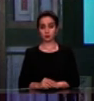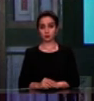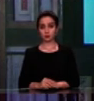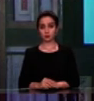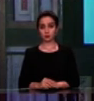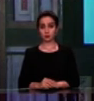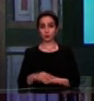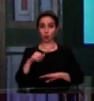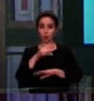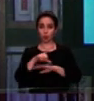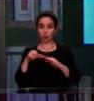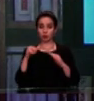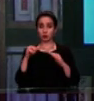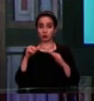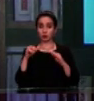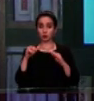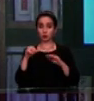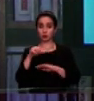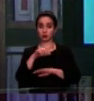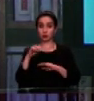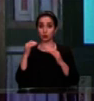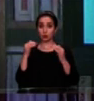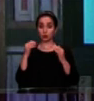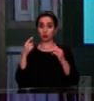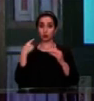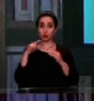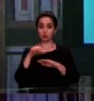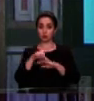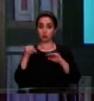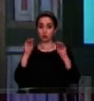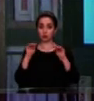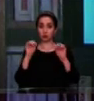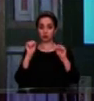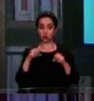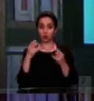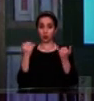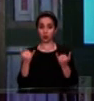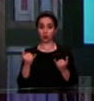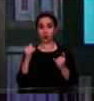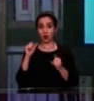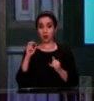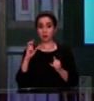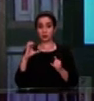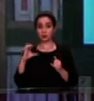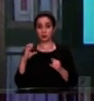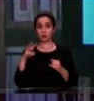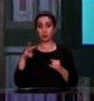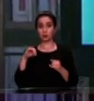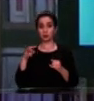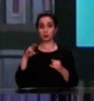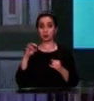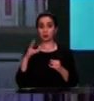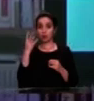Demak, matnni quyi chegarasi bo'yicha joylashtirishimiz mumkin. Navbatdagi ups middle, ya'ni